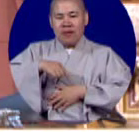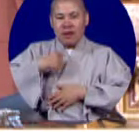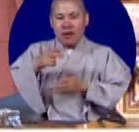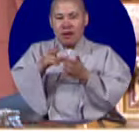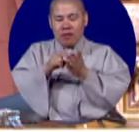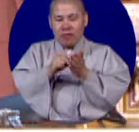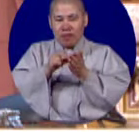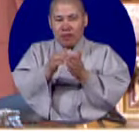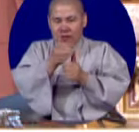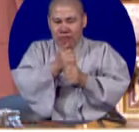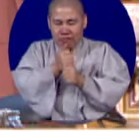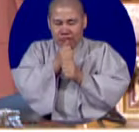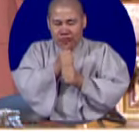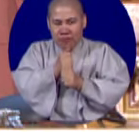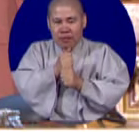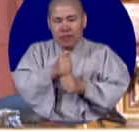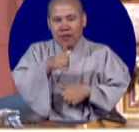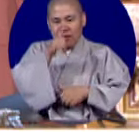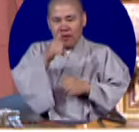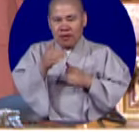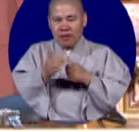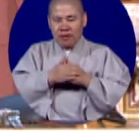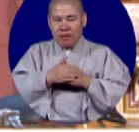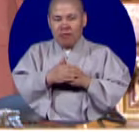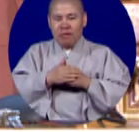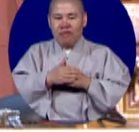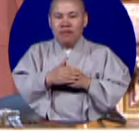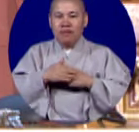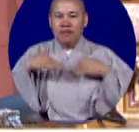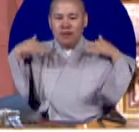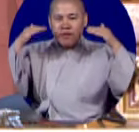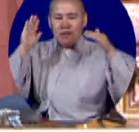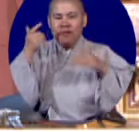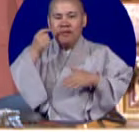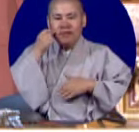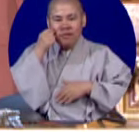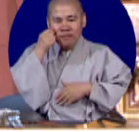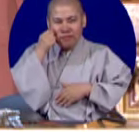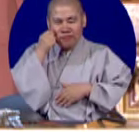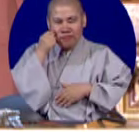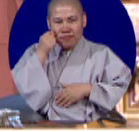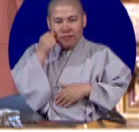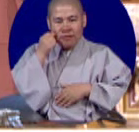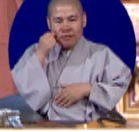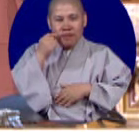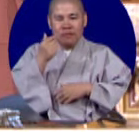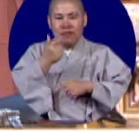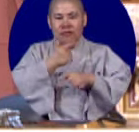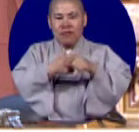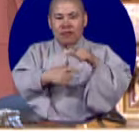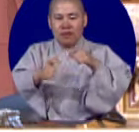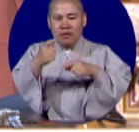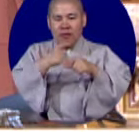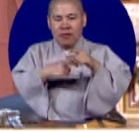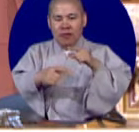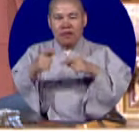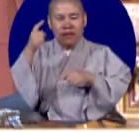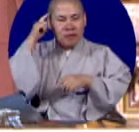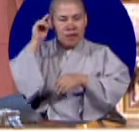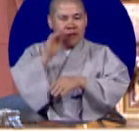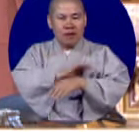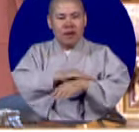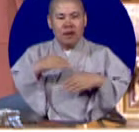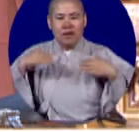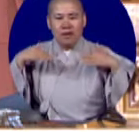매달려 있는 거예요. 그러니까 이게 미성숙하다 이게. 이제 점점 이제 지혜가